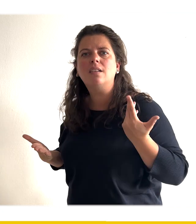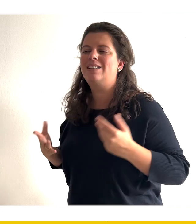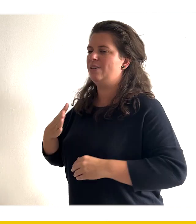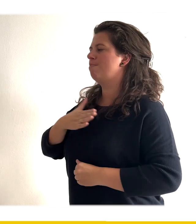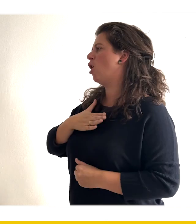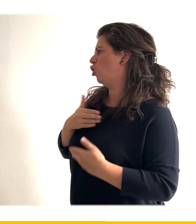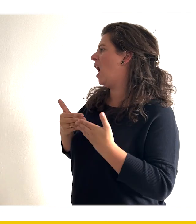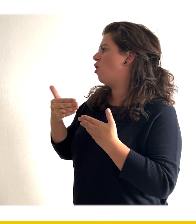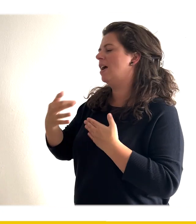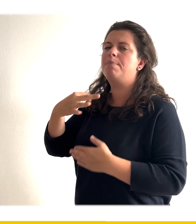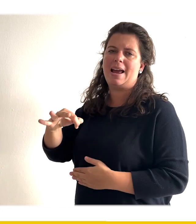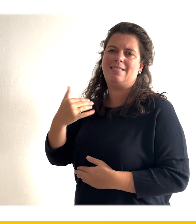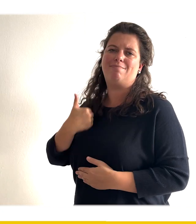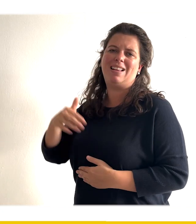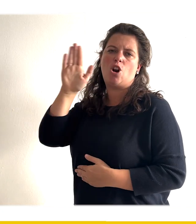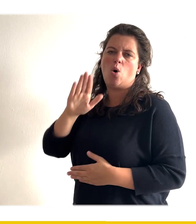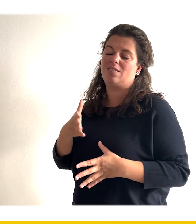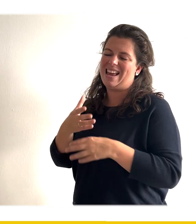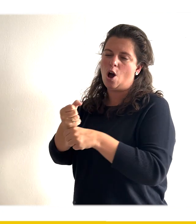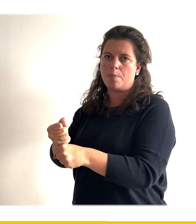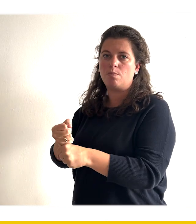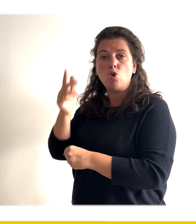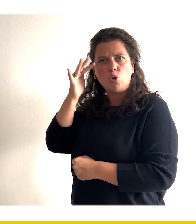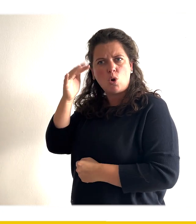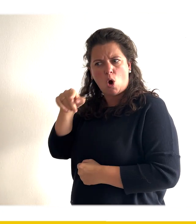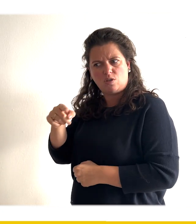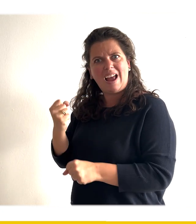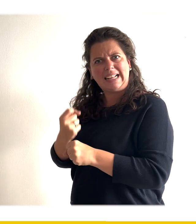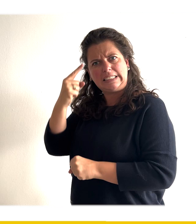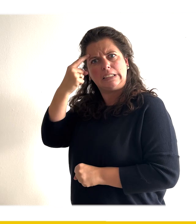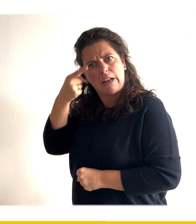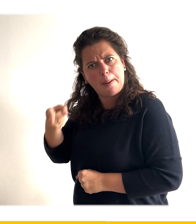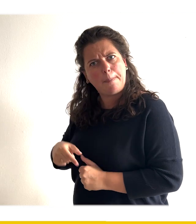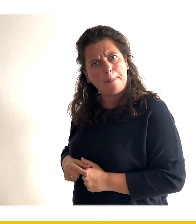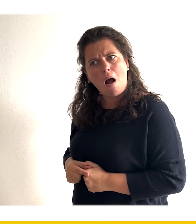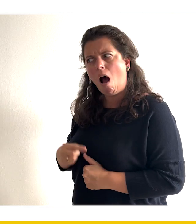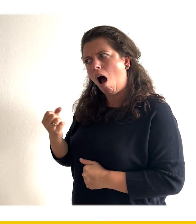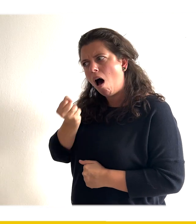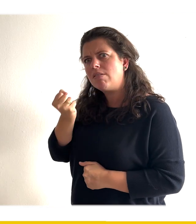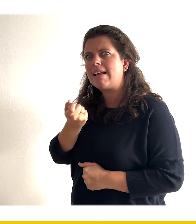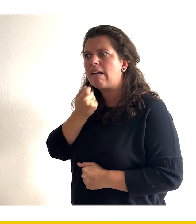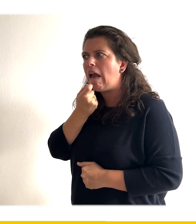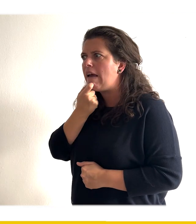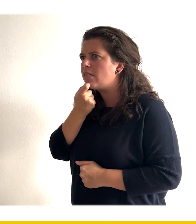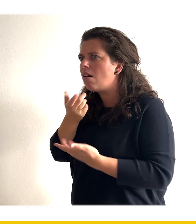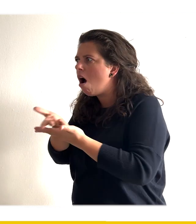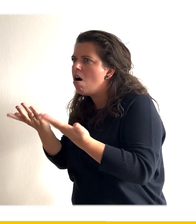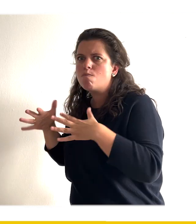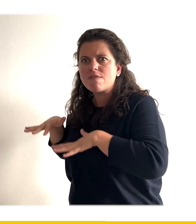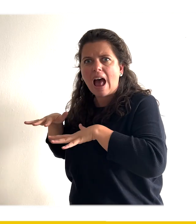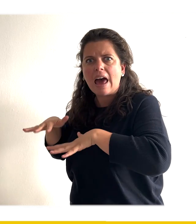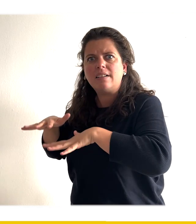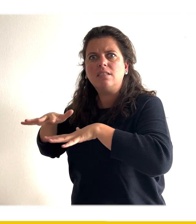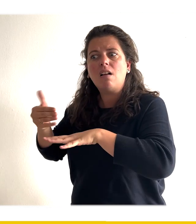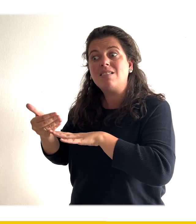al wel beter, omdat de Heere God hem ook hielp. En ik vond Jozef ook wel echt slim, hoor. Mm-hmm. Dat hij gewoon al dat eten ging bewaren. Zodat ze, als het slechter zou gaan,